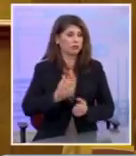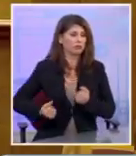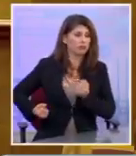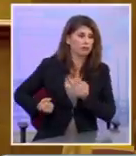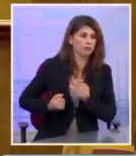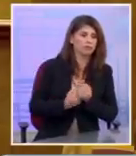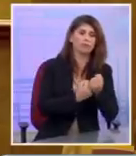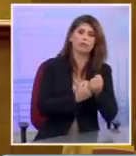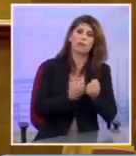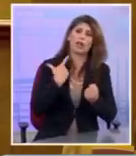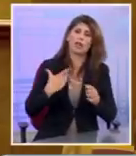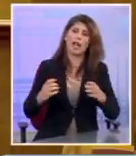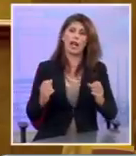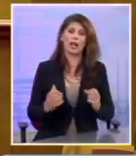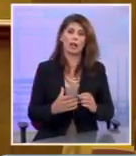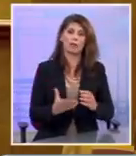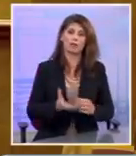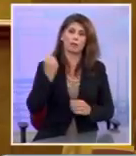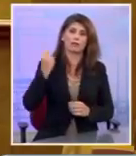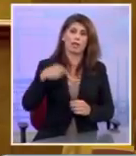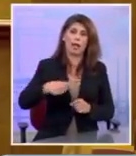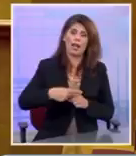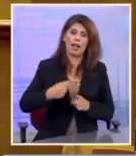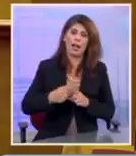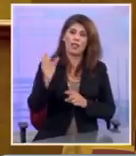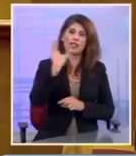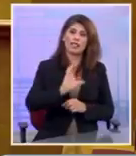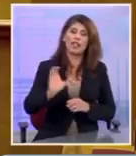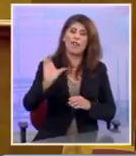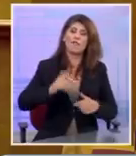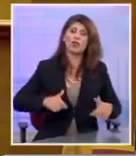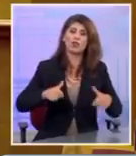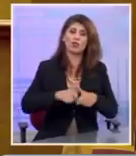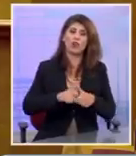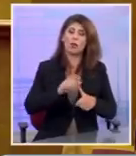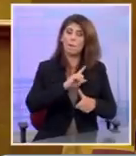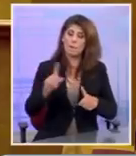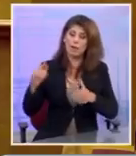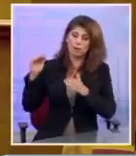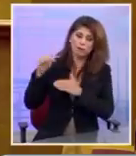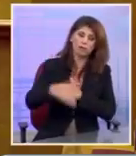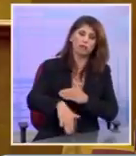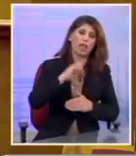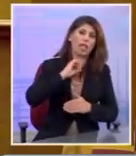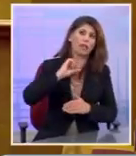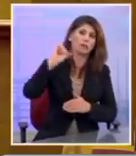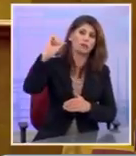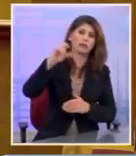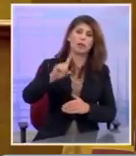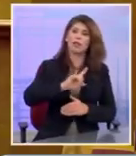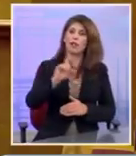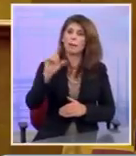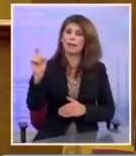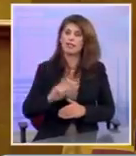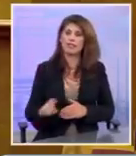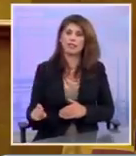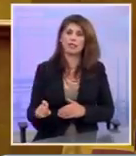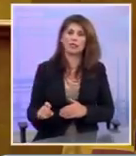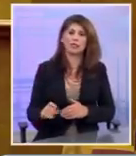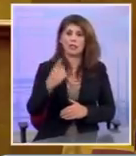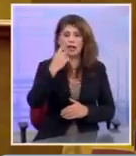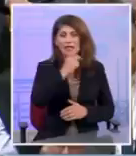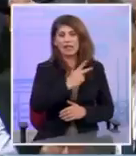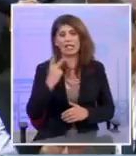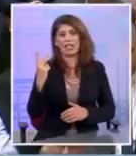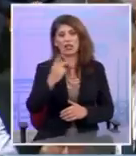για να κρατηθεί η χώρα στην Ευρωζώνη. Να μην πάει σαν εξέλεκτη χρεοκοπία να μην ζήσει ανεξέλεκτη κοινωνική